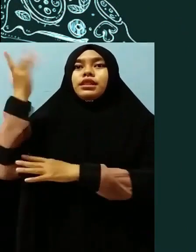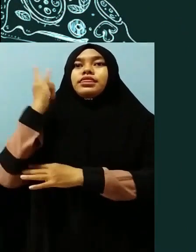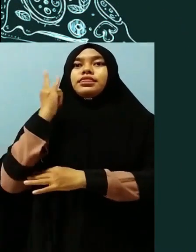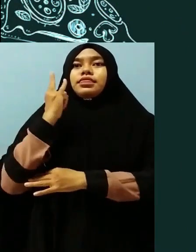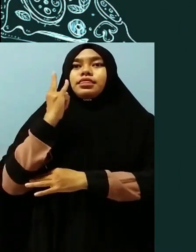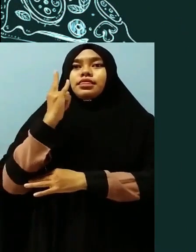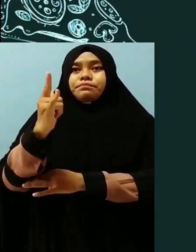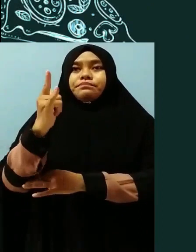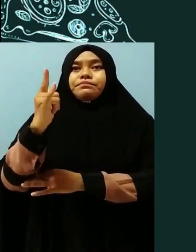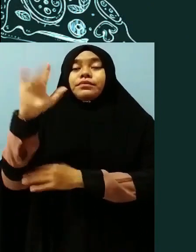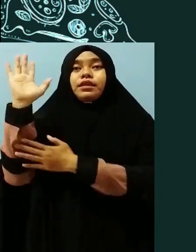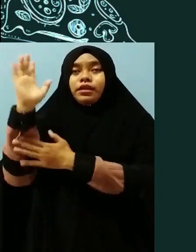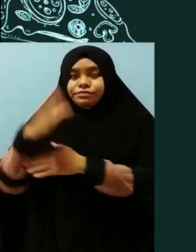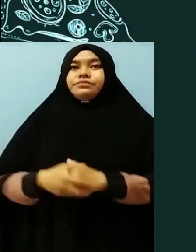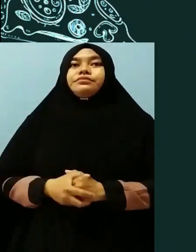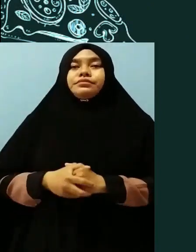tangan kanan ya.